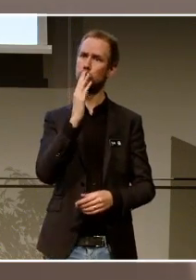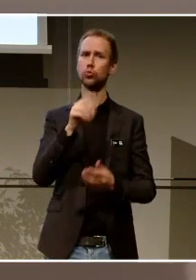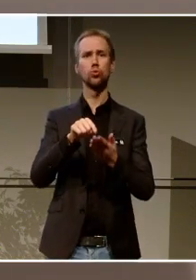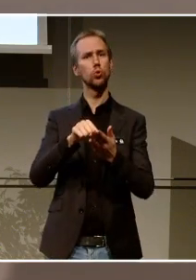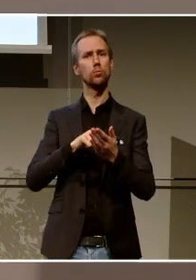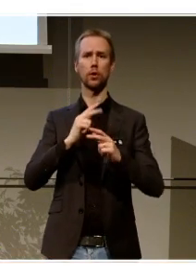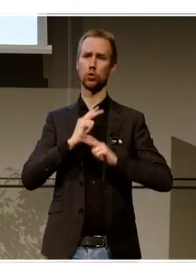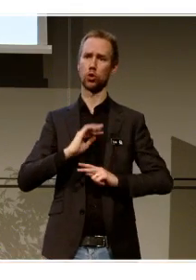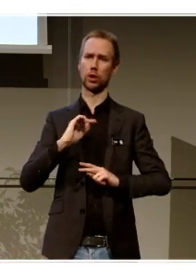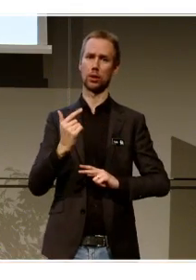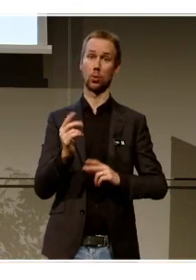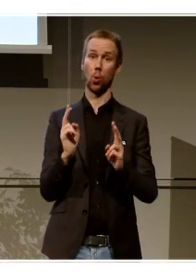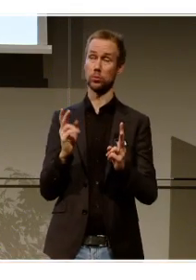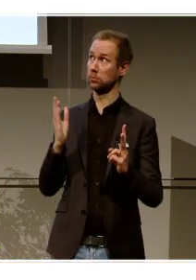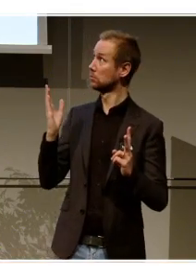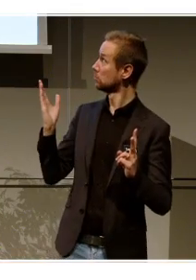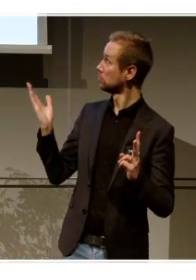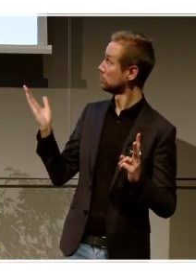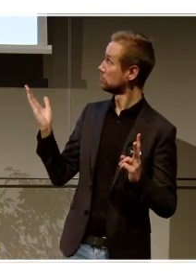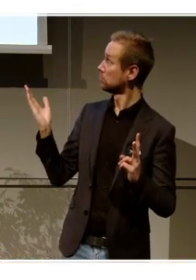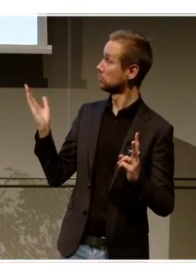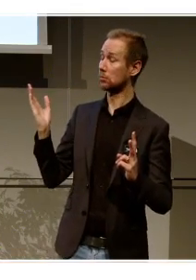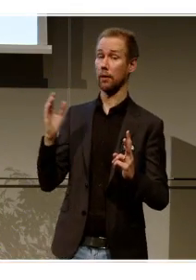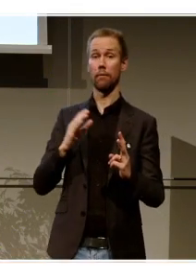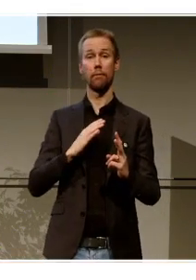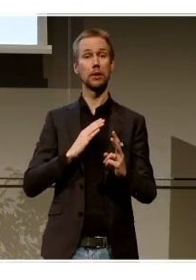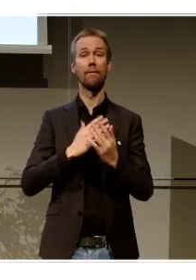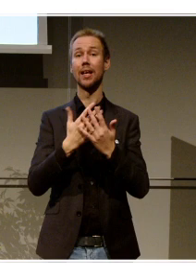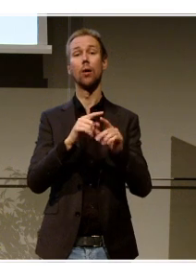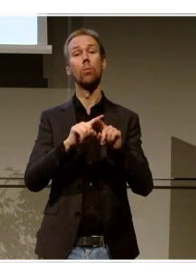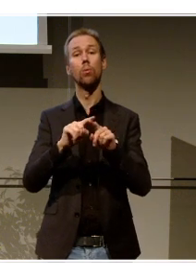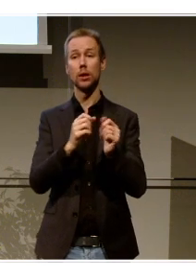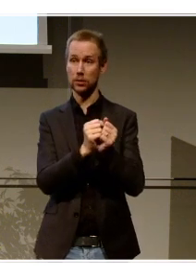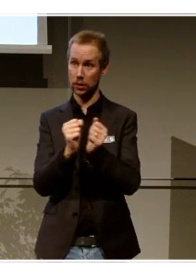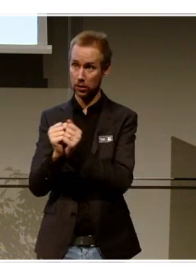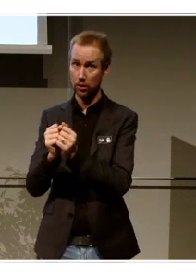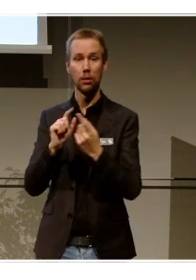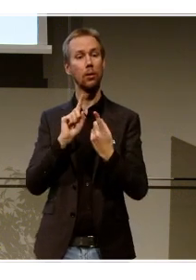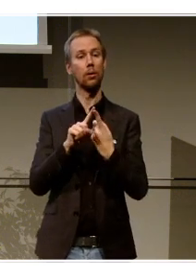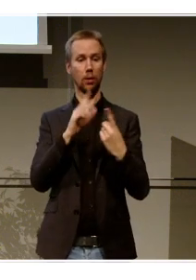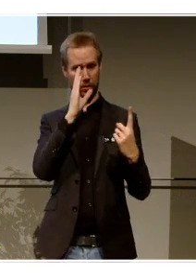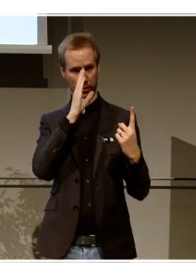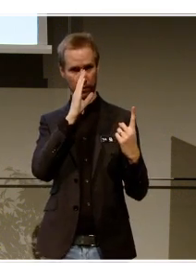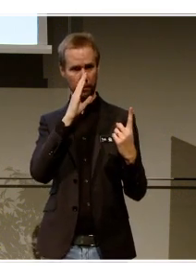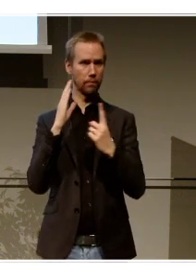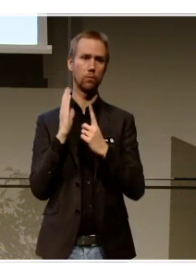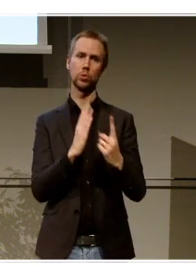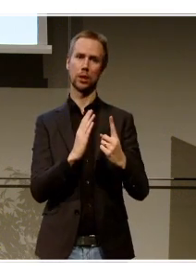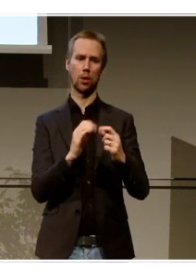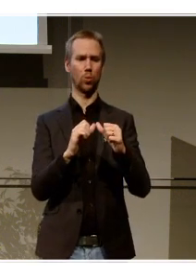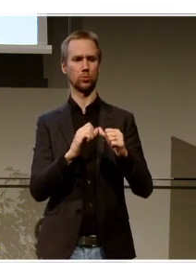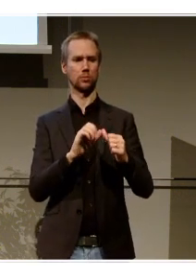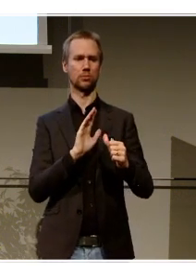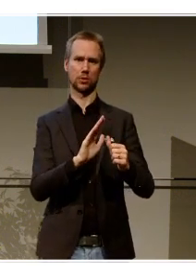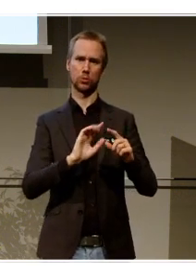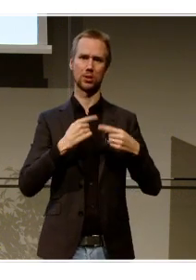Och det här skulle jag vilja uppmana att man kan göra på ett par olika sätt. Och det är att fokusera på processen, på organiseringen.